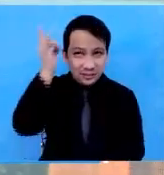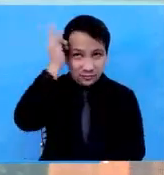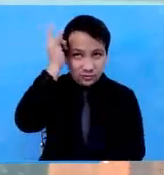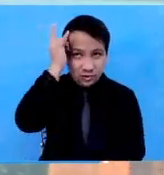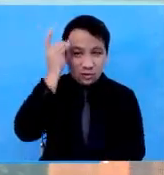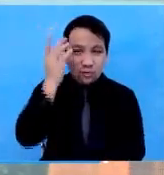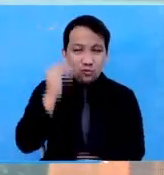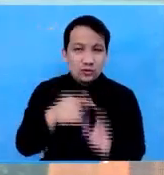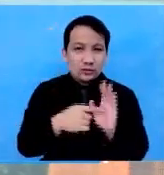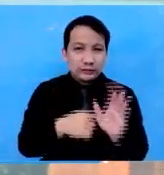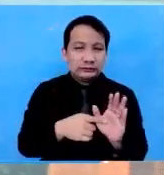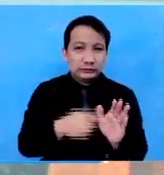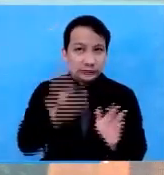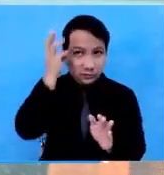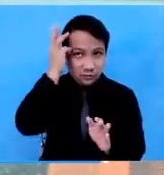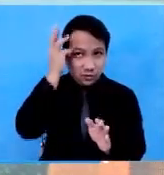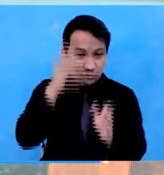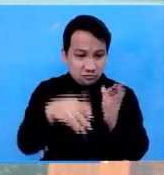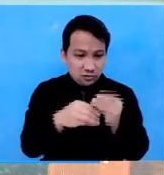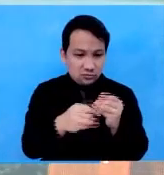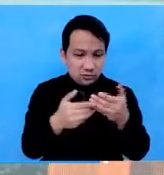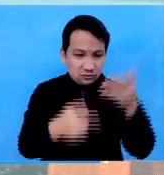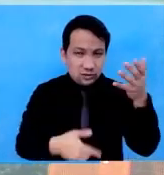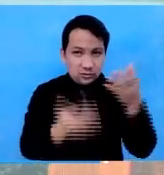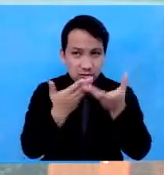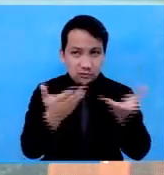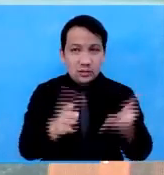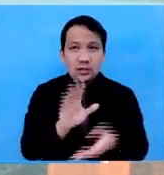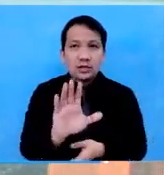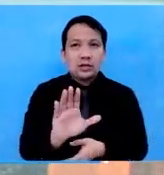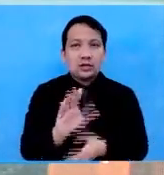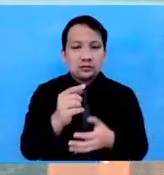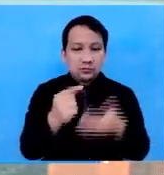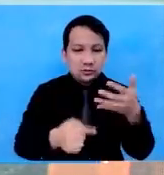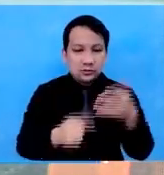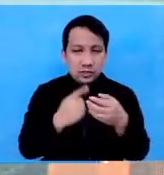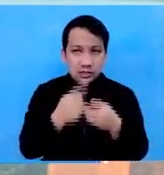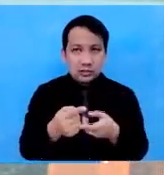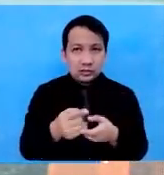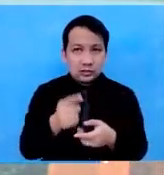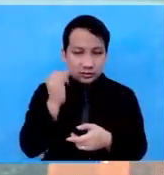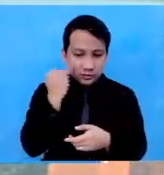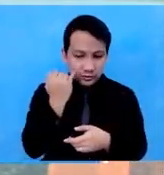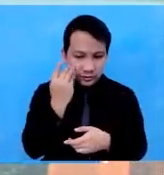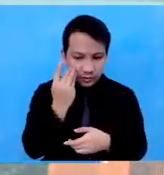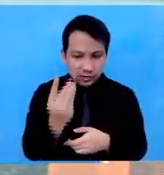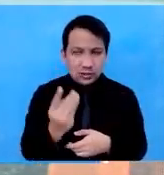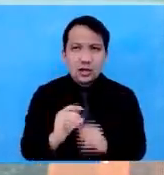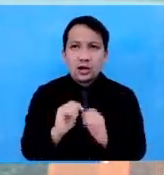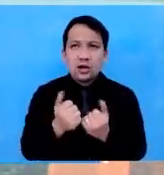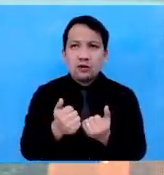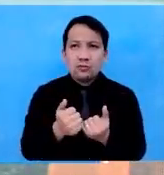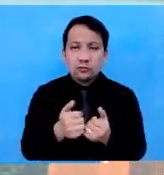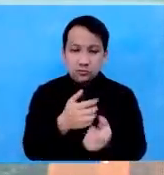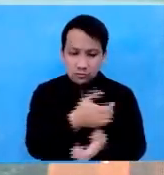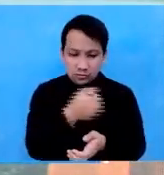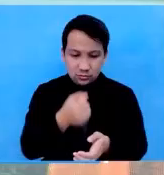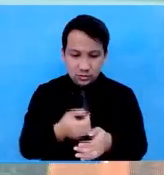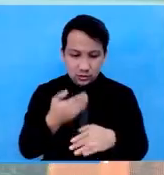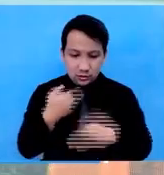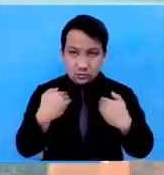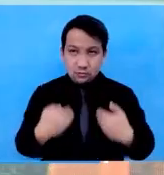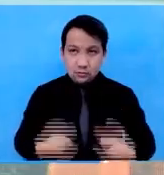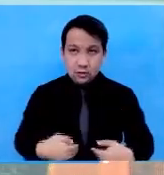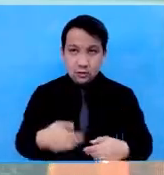at habagat. Para sa detalye, makakausap natin sa linya ng telepono si Jenny Dongon. Jenny, nakuha na ba ang bangkay ng